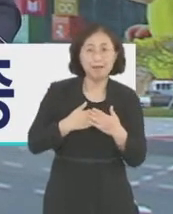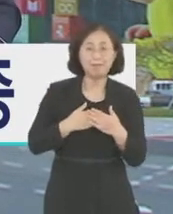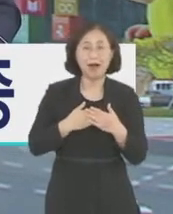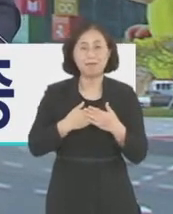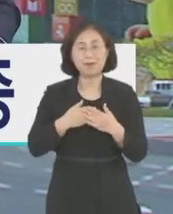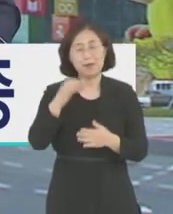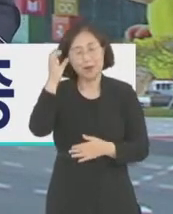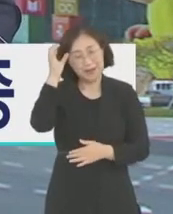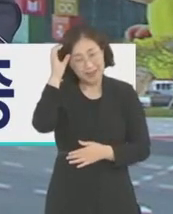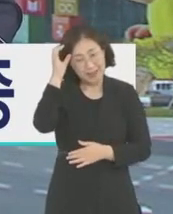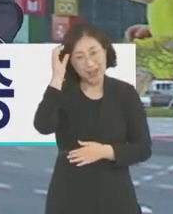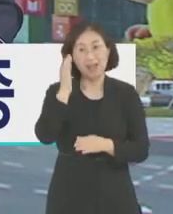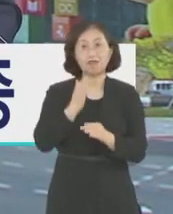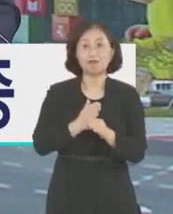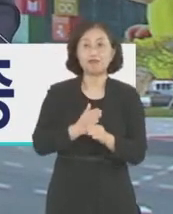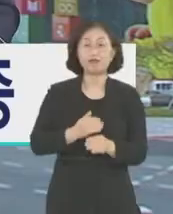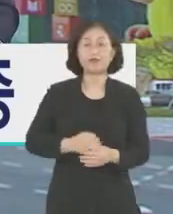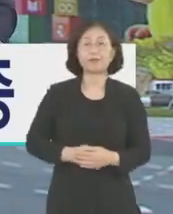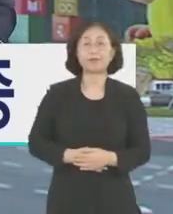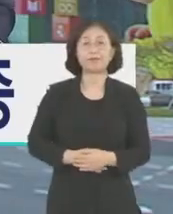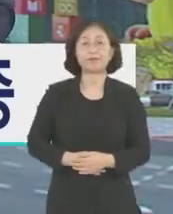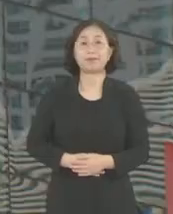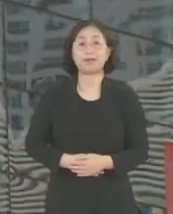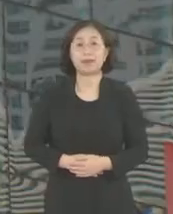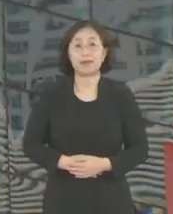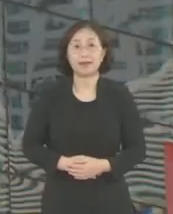조형준 기자의 보도입니다